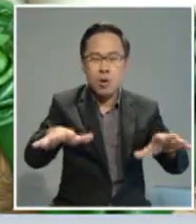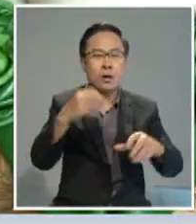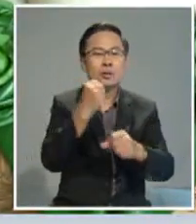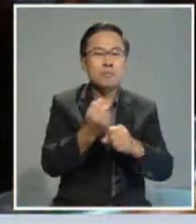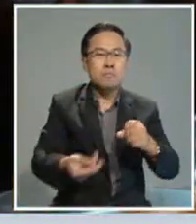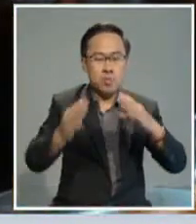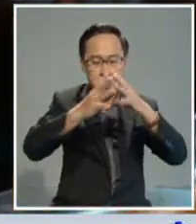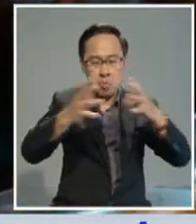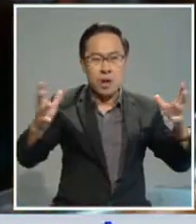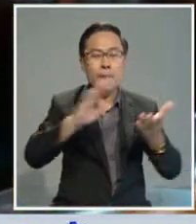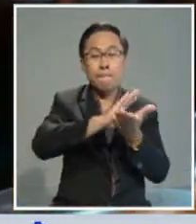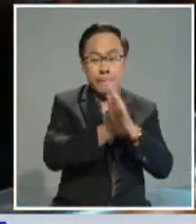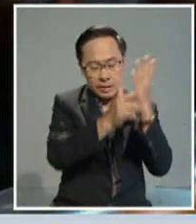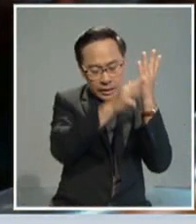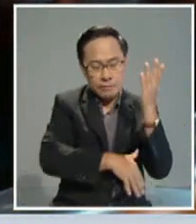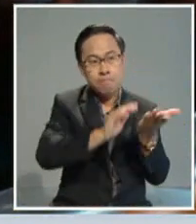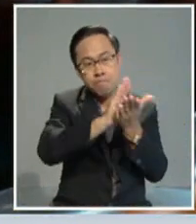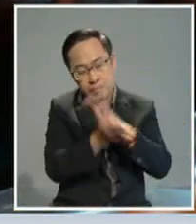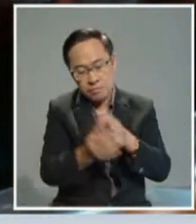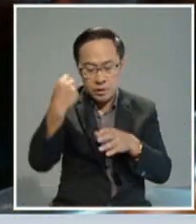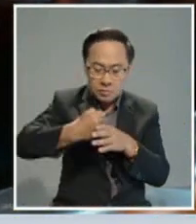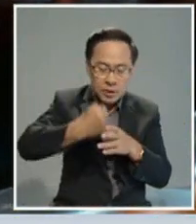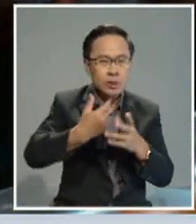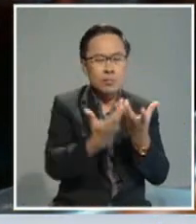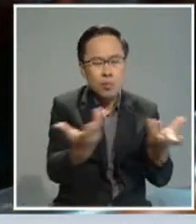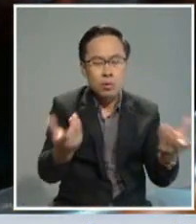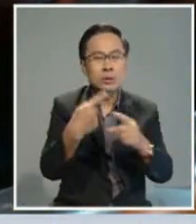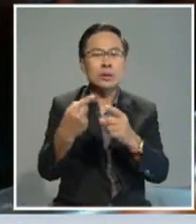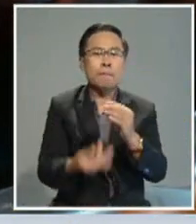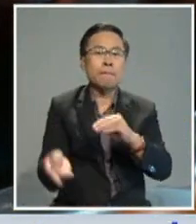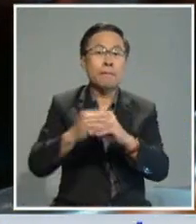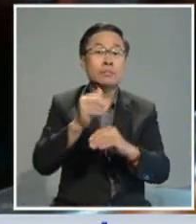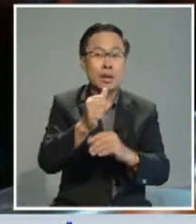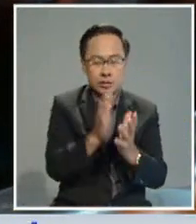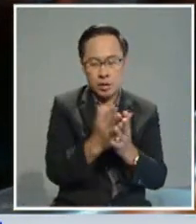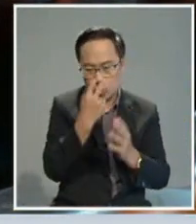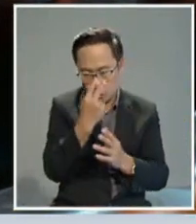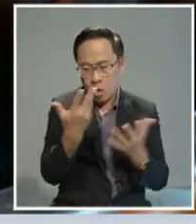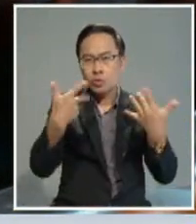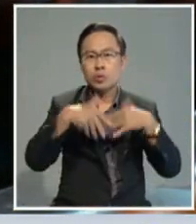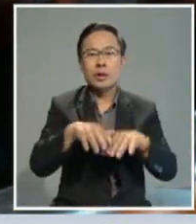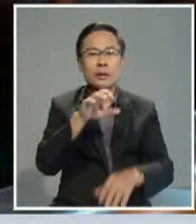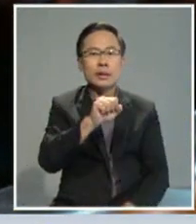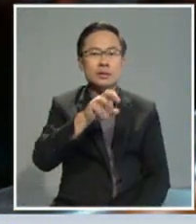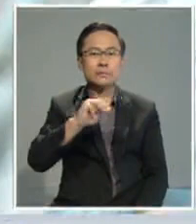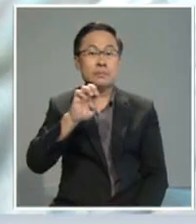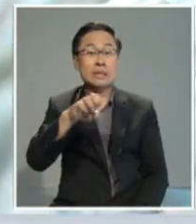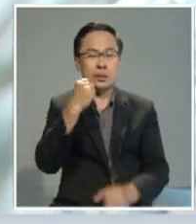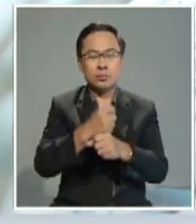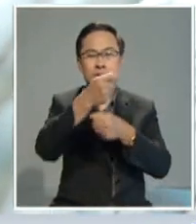าเพิ่มแปรรูปเล็งเห็นแล้วว่ามันสอดคล้องกับนโยบายของรัฐบาลเกี่ยวกับโครงการ SME เกษ